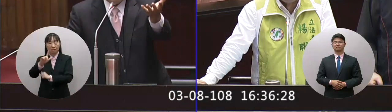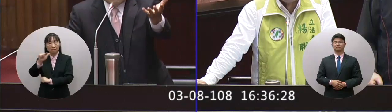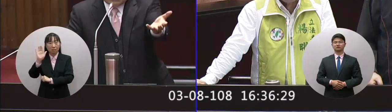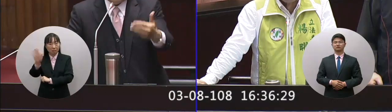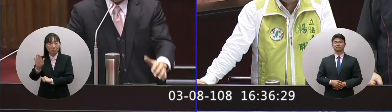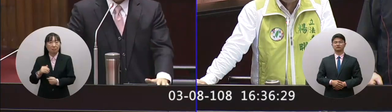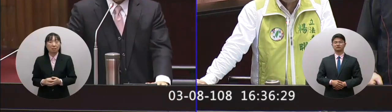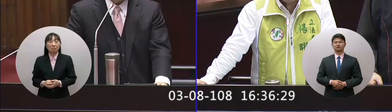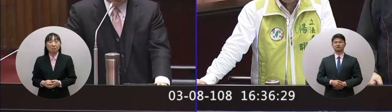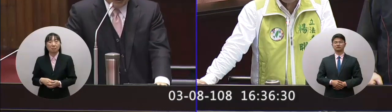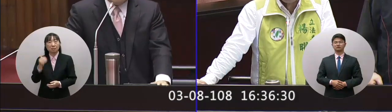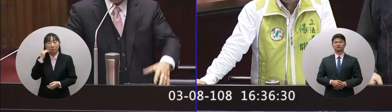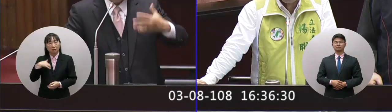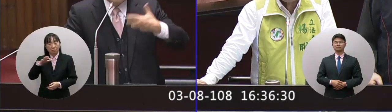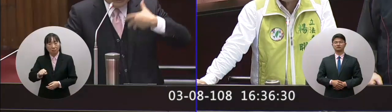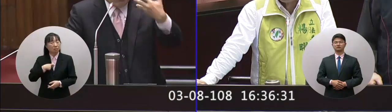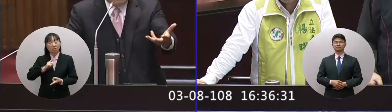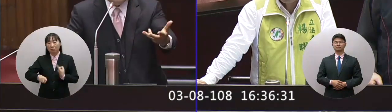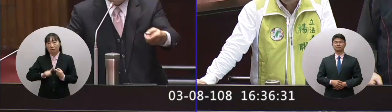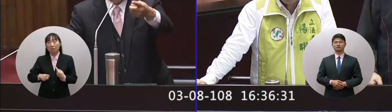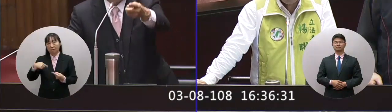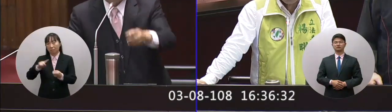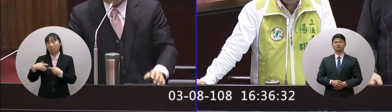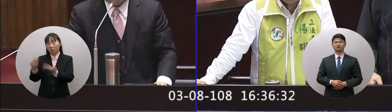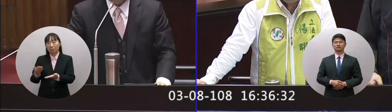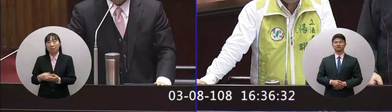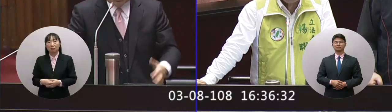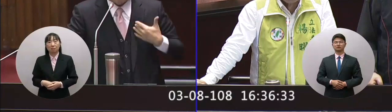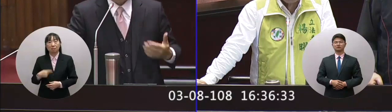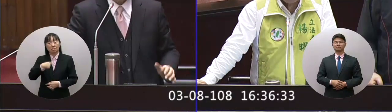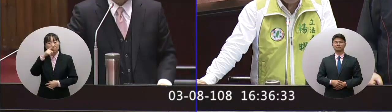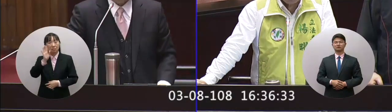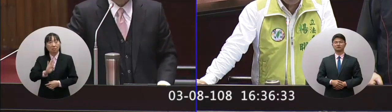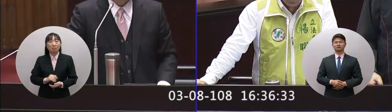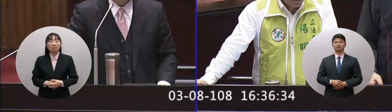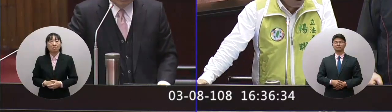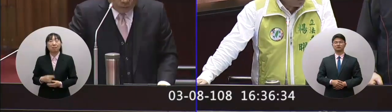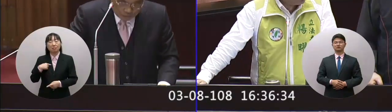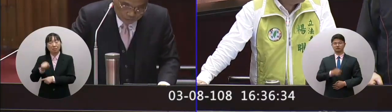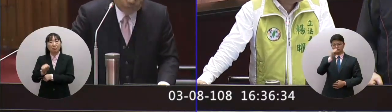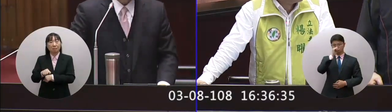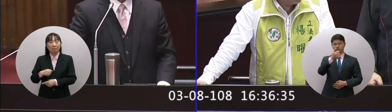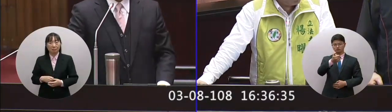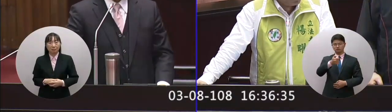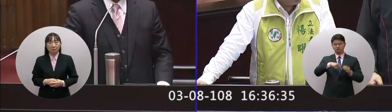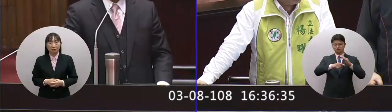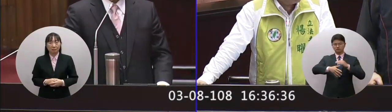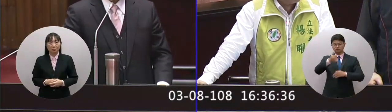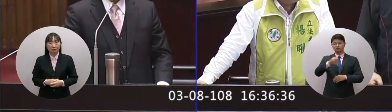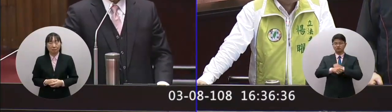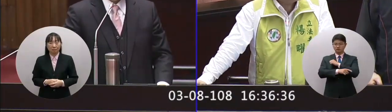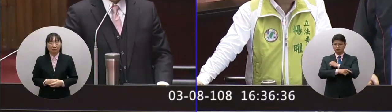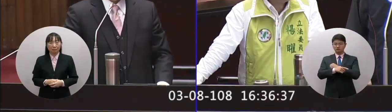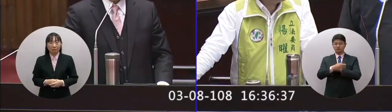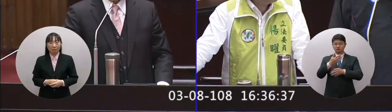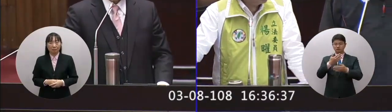西给人家这样已经不对了，应该还人家，而不是诉讼，我是同意的。 好，谢谢院长。 谢谢。 最